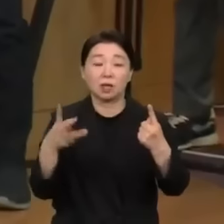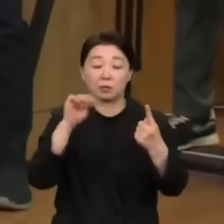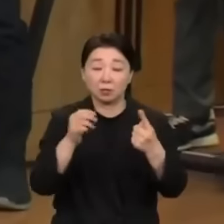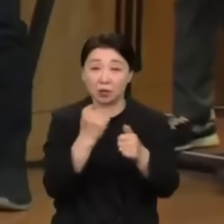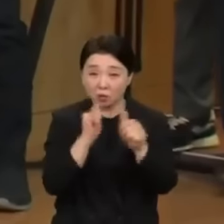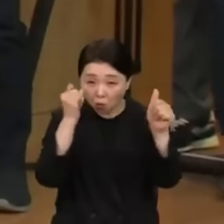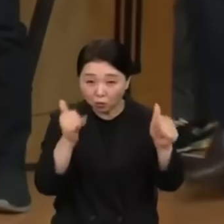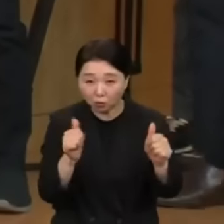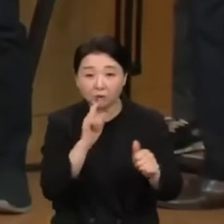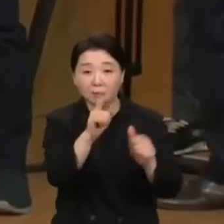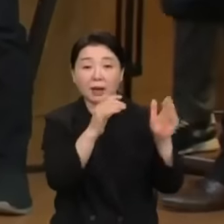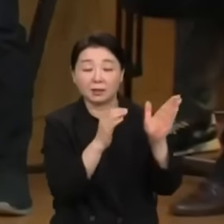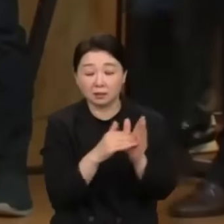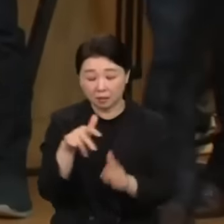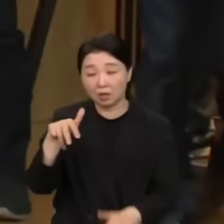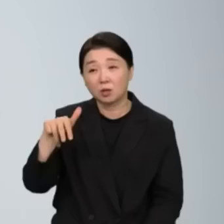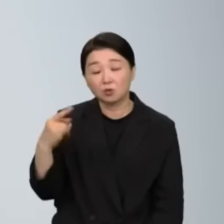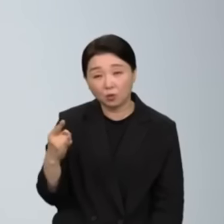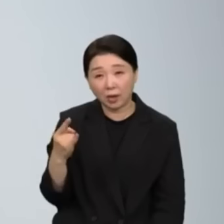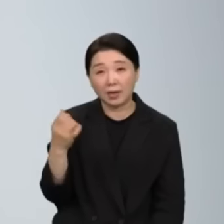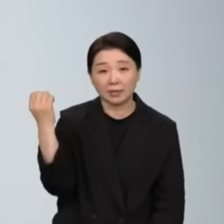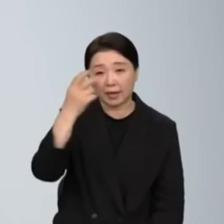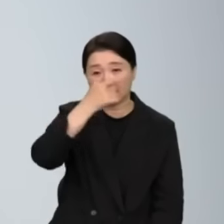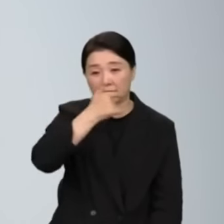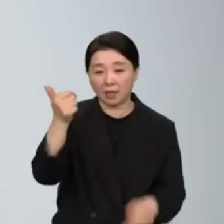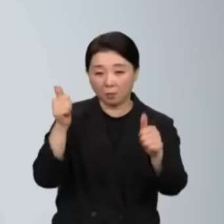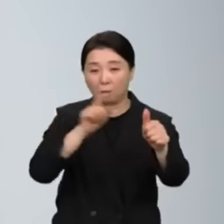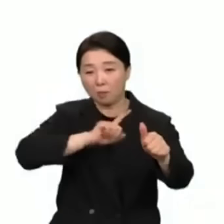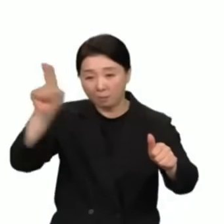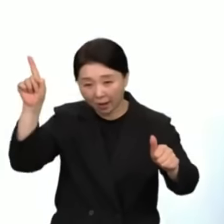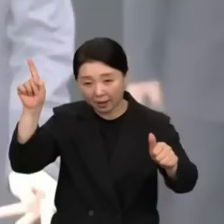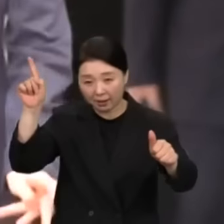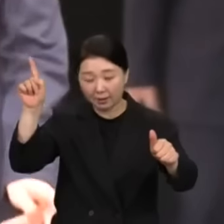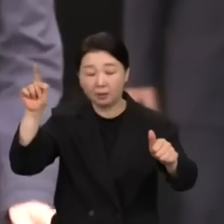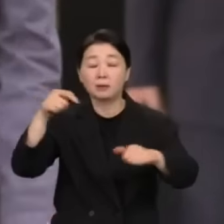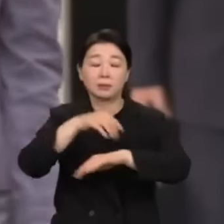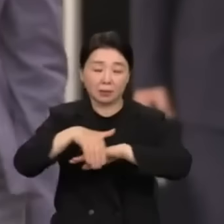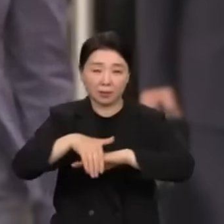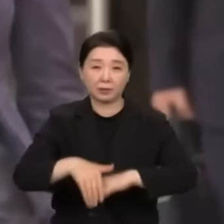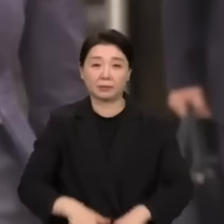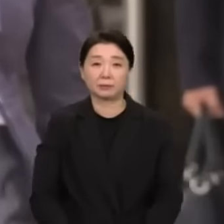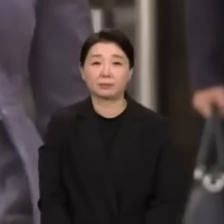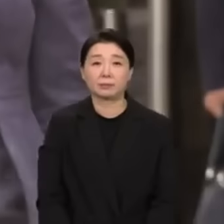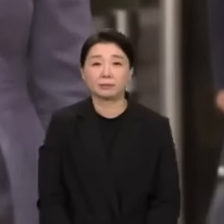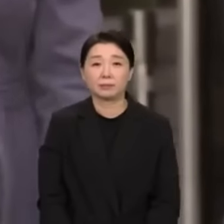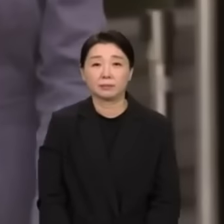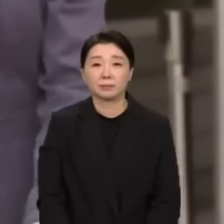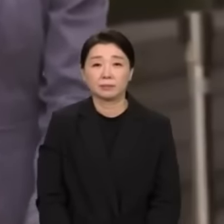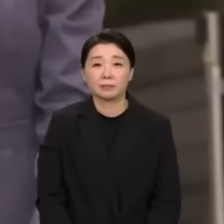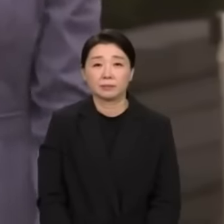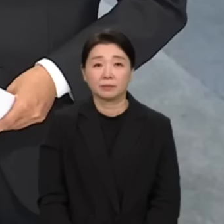소송은 최 회장 측에서 상고하며 대법원의 판단을 받게 됐습니다. JTBC 조혜연입니다.